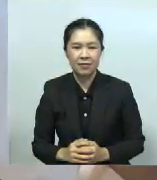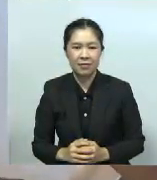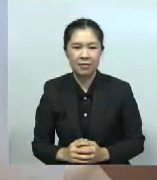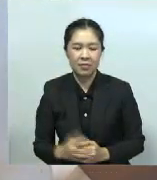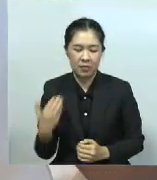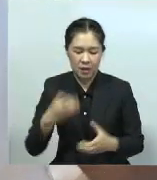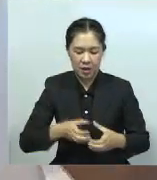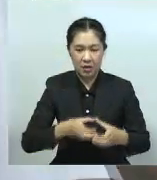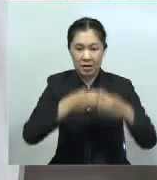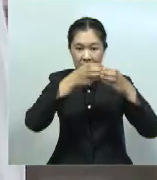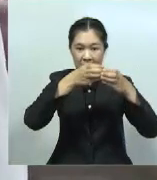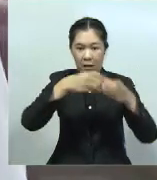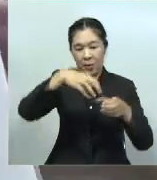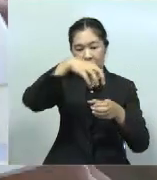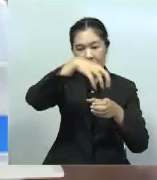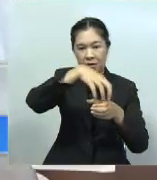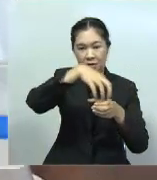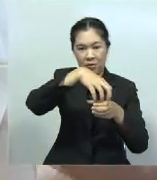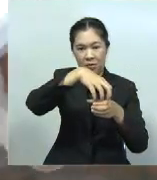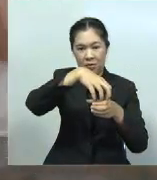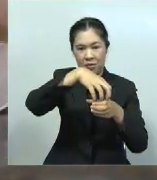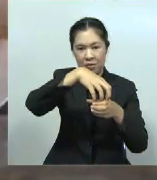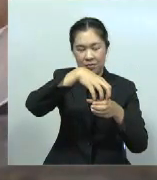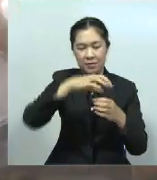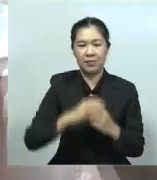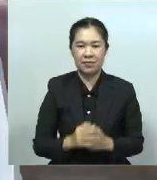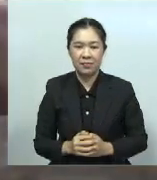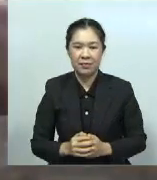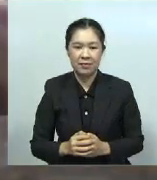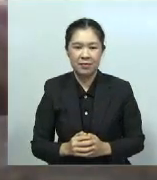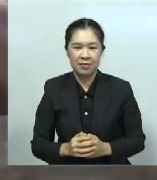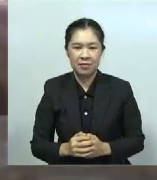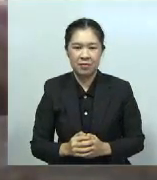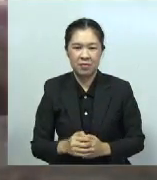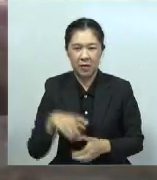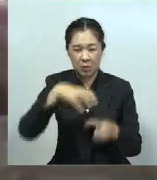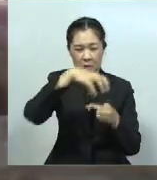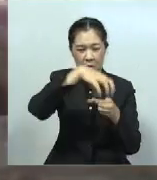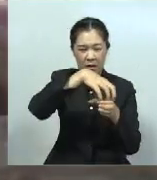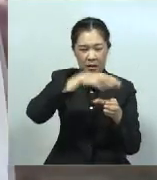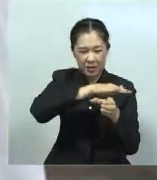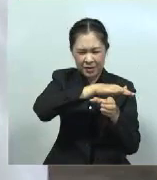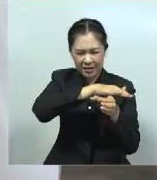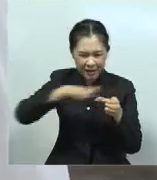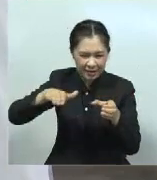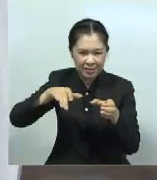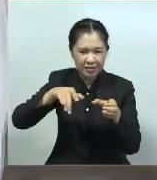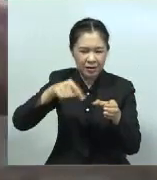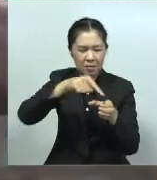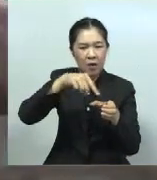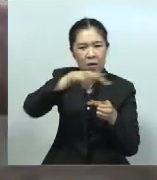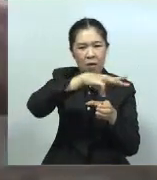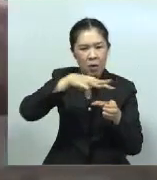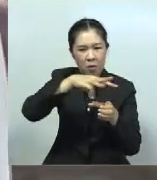วเงี้ย หัวเป็นยังไงคะ หัวกลมหัวกึ่งแบบเนี้ยแล้วมาตัดหัวก็นึกว่ามันขาดอะไรไปอย่าง